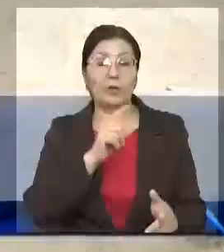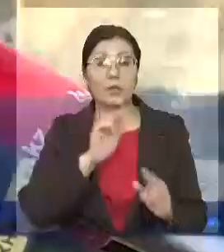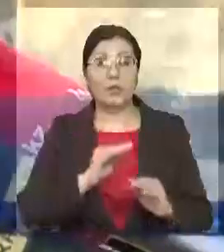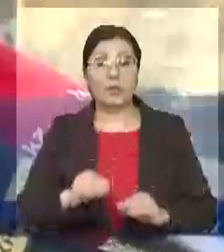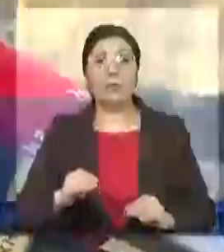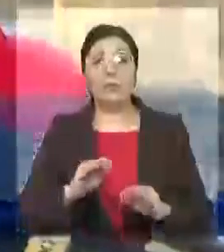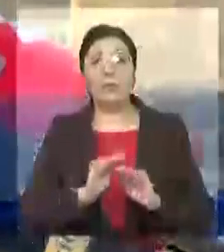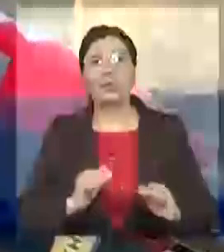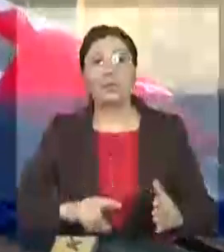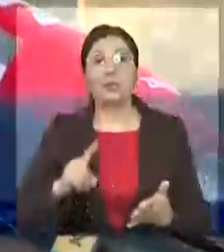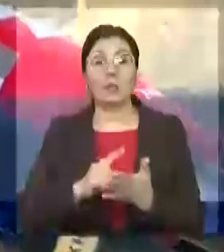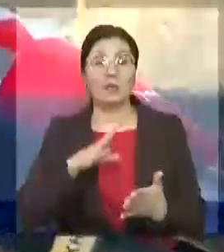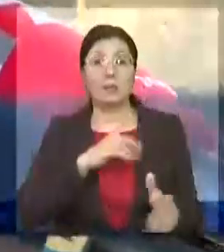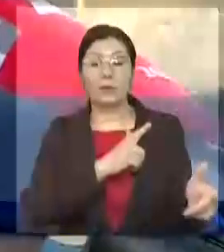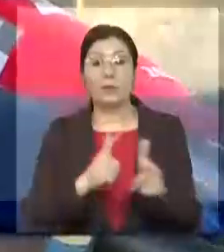готовы.